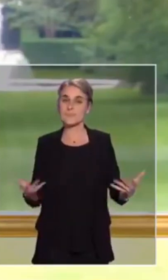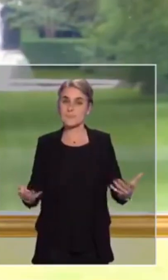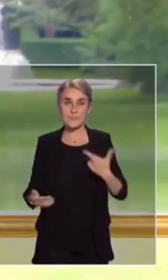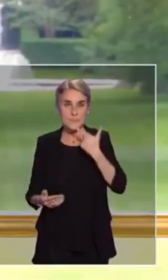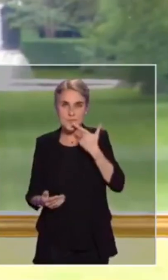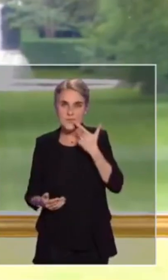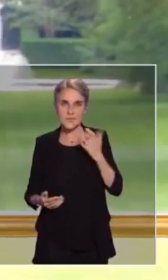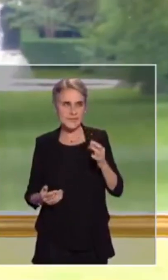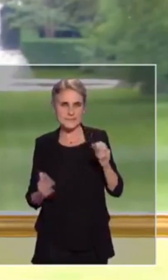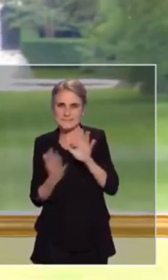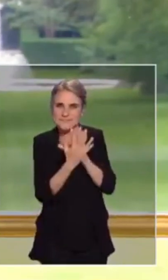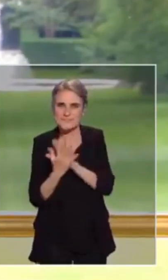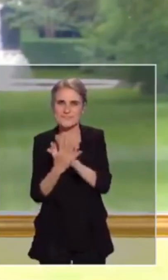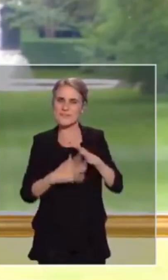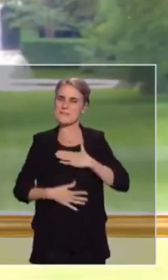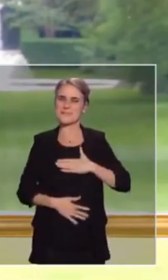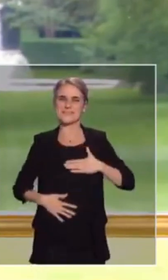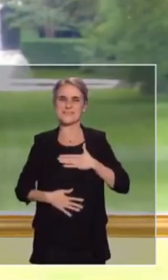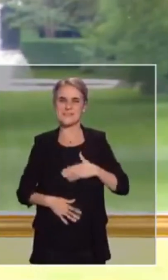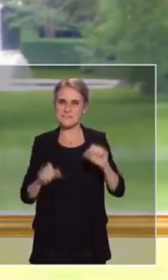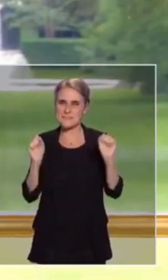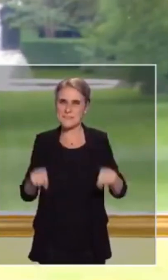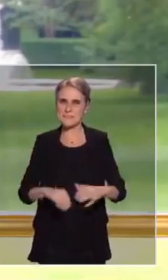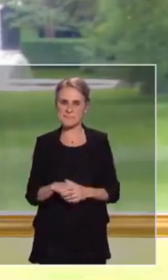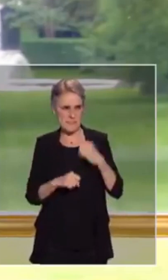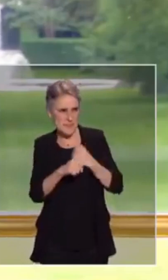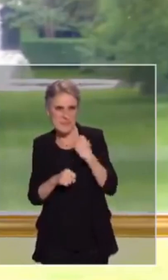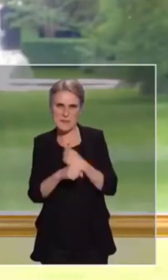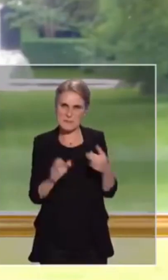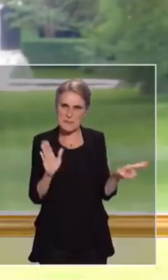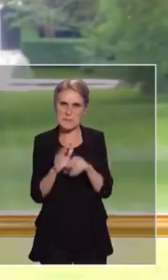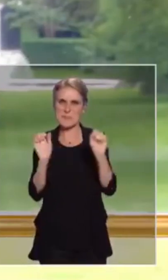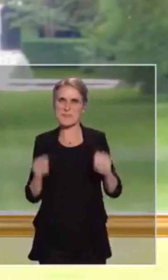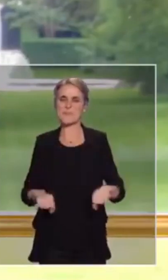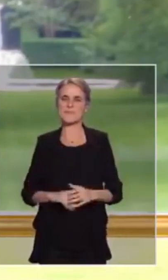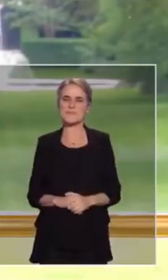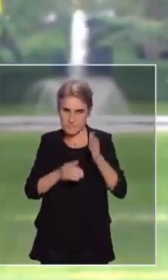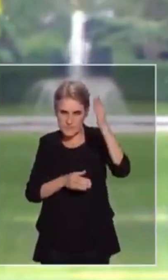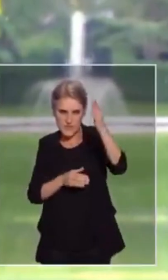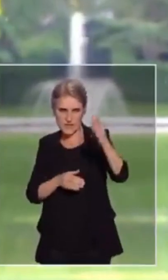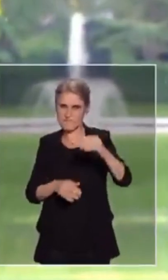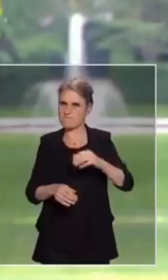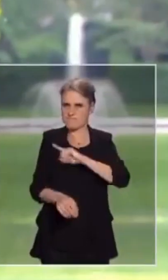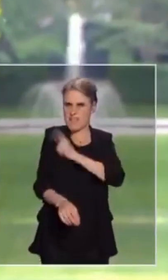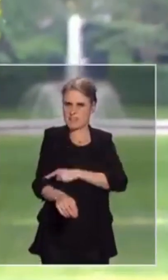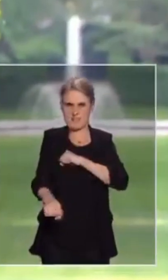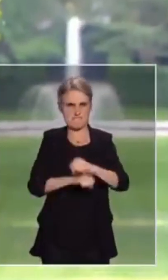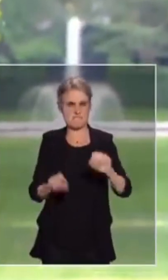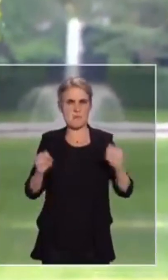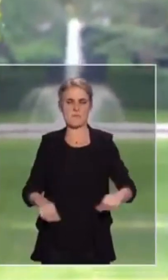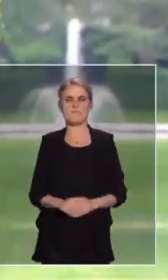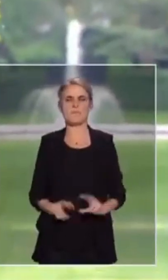et françaises que je ne vous remercie pas c'est moi qui fait tout le boulot vers la